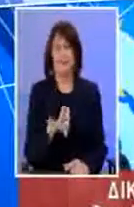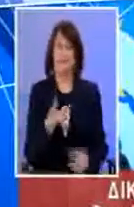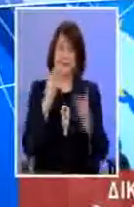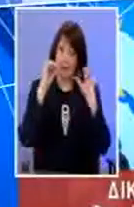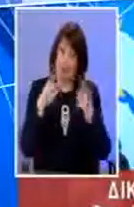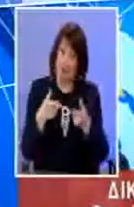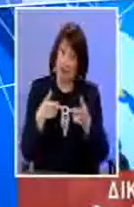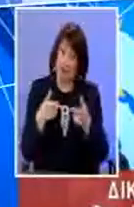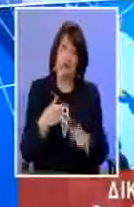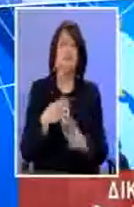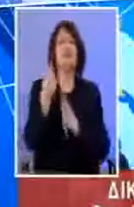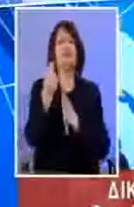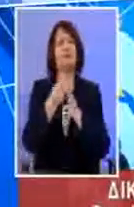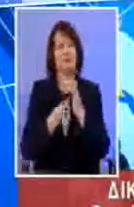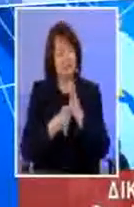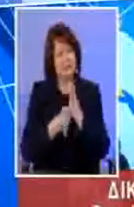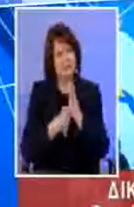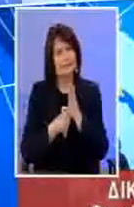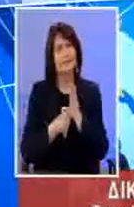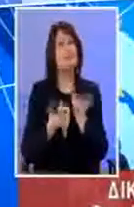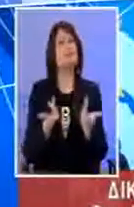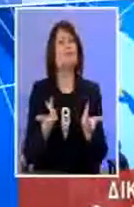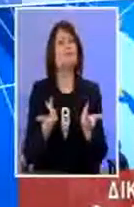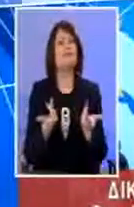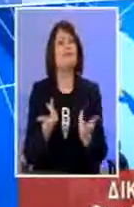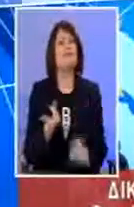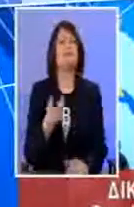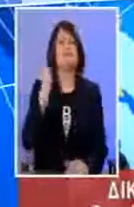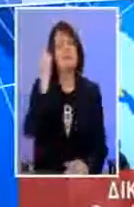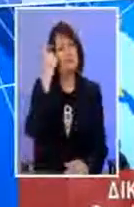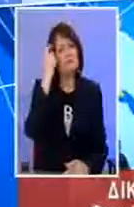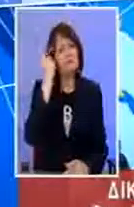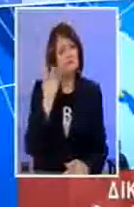δημοκράτες. Πολλές φορές όμως αντιλήψεις,